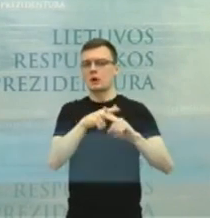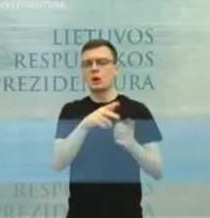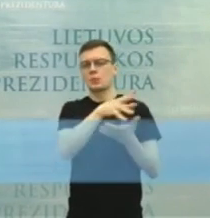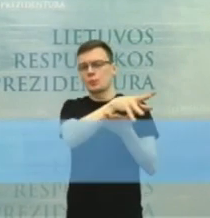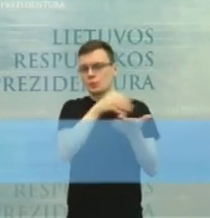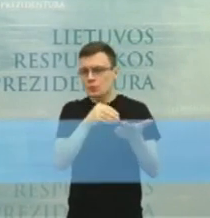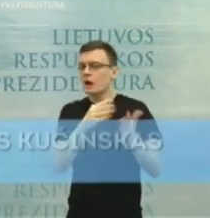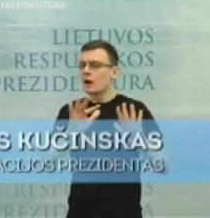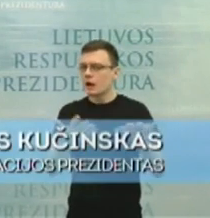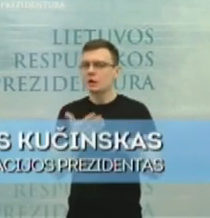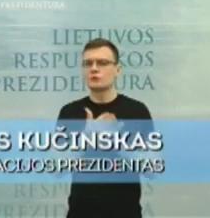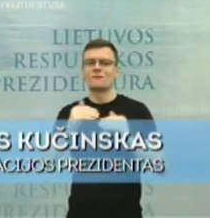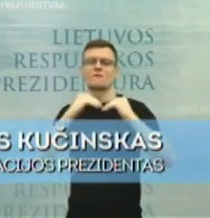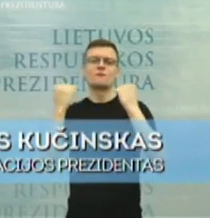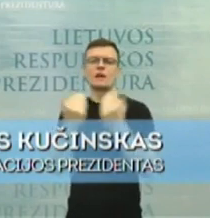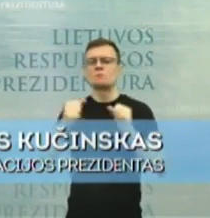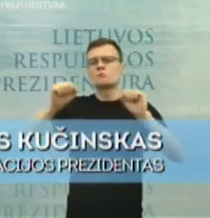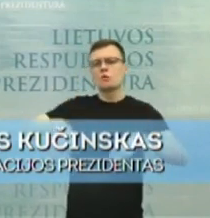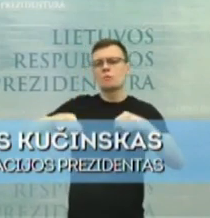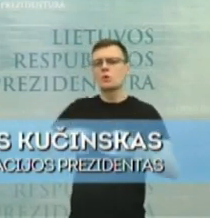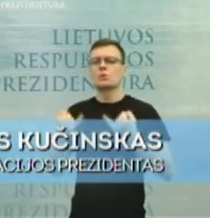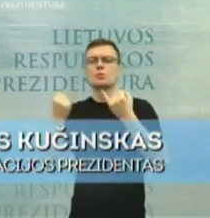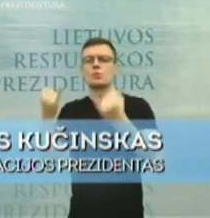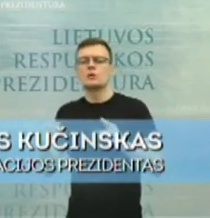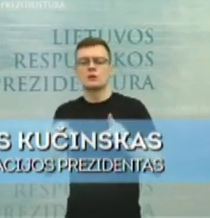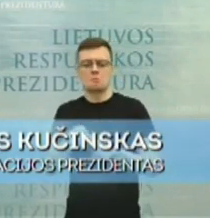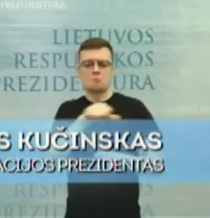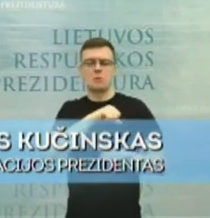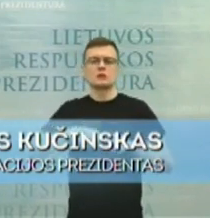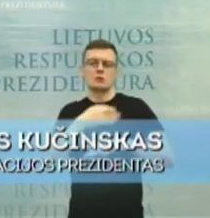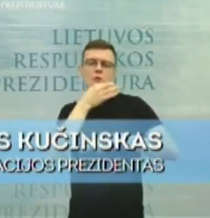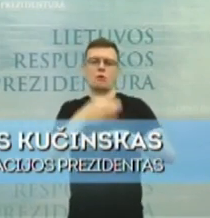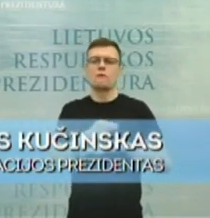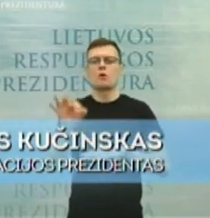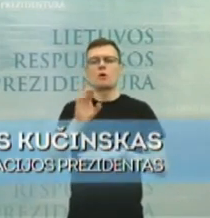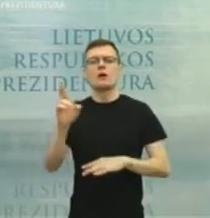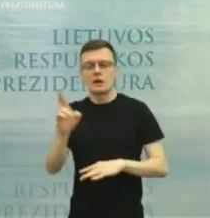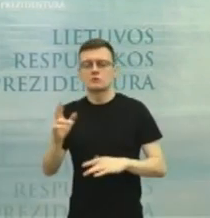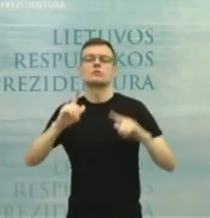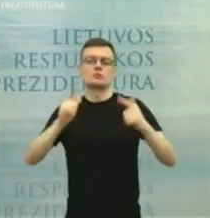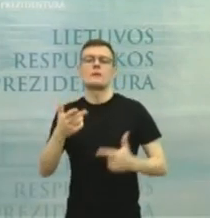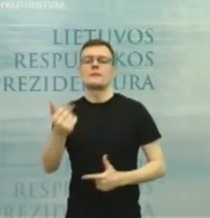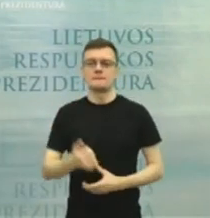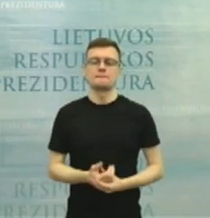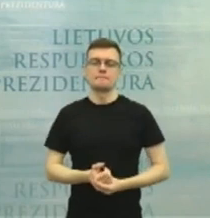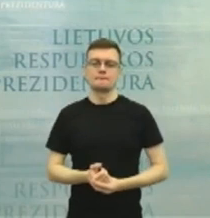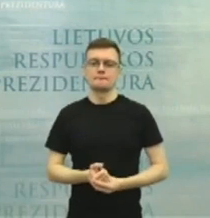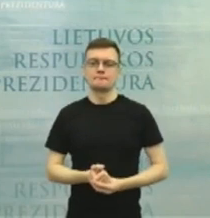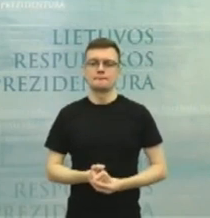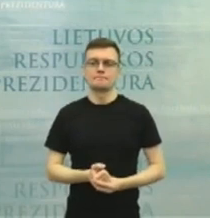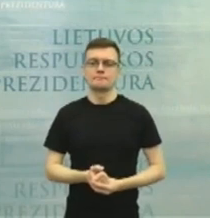būti įgalintos, turėti įrankius ir būti pilnai atsakingos už rezultatą. Ir kitaip negali būti.